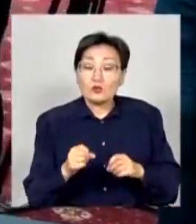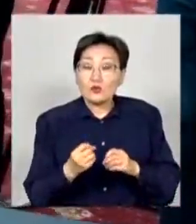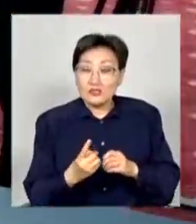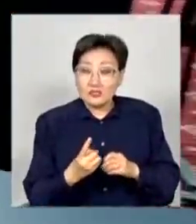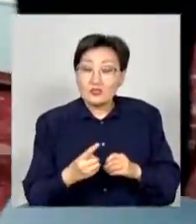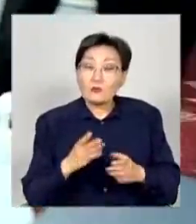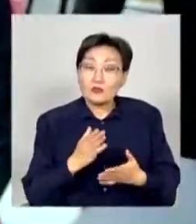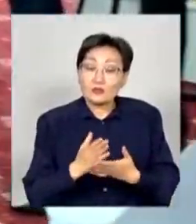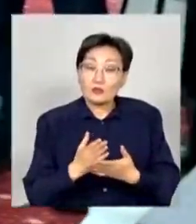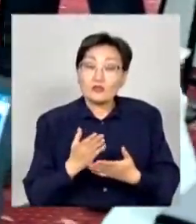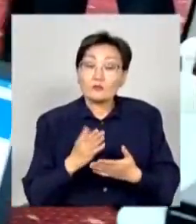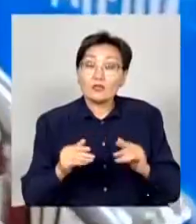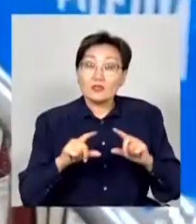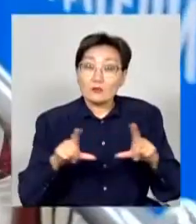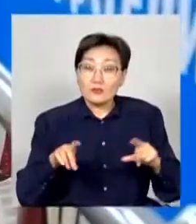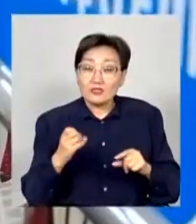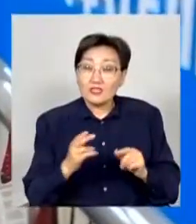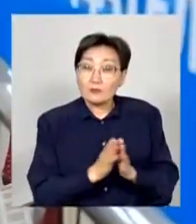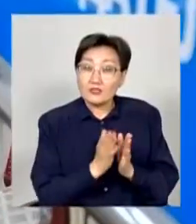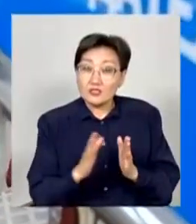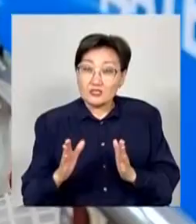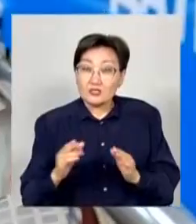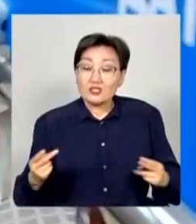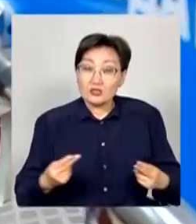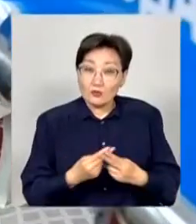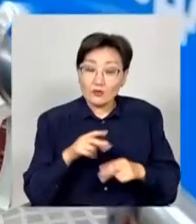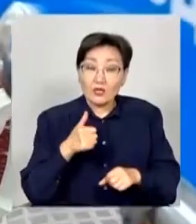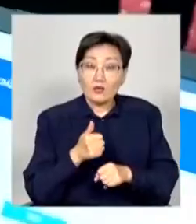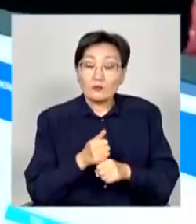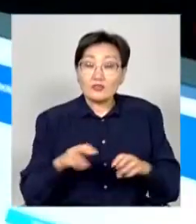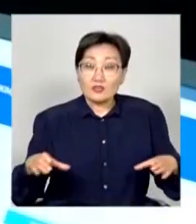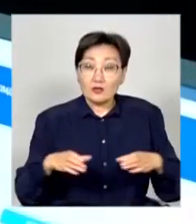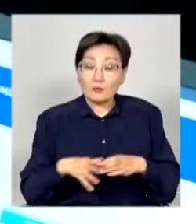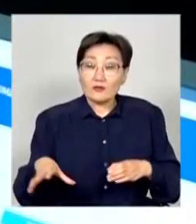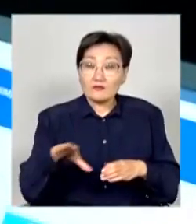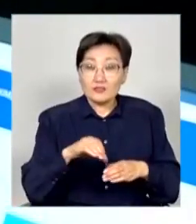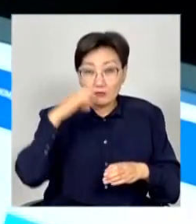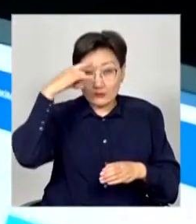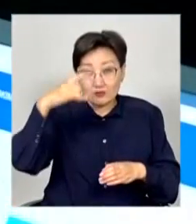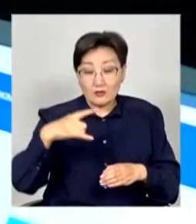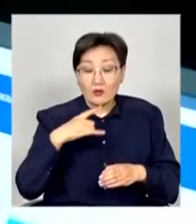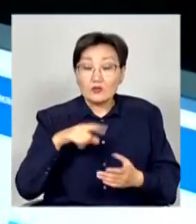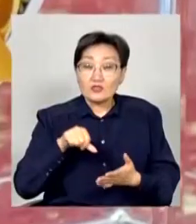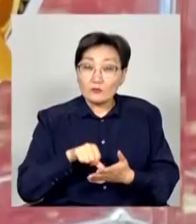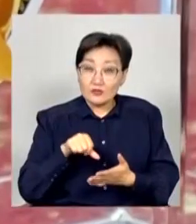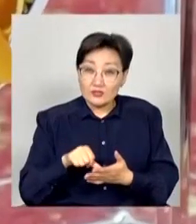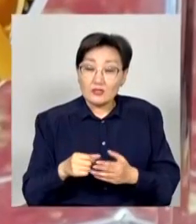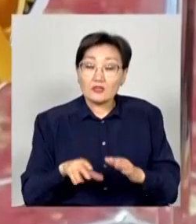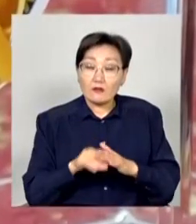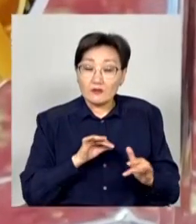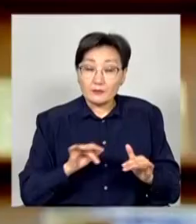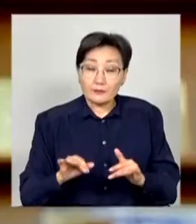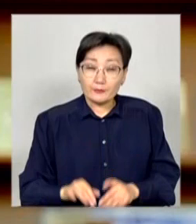111, расположенном в здании Национальной библиотеки в столице. Глава Кабмина призвал всех казахстанцев принять участие на